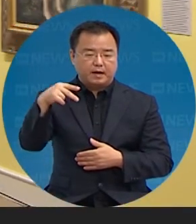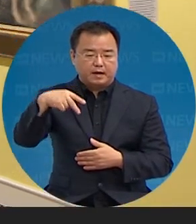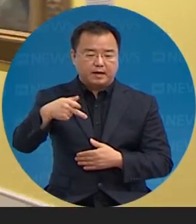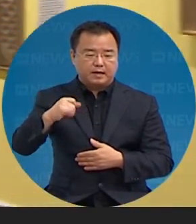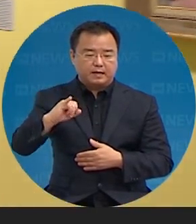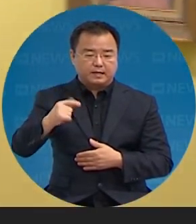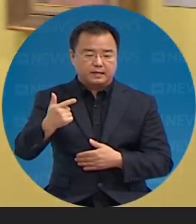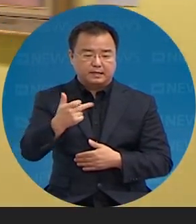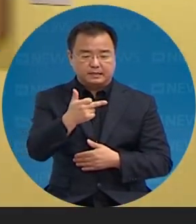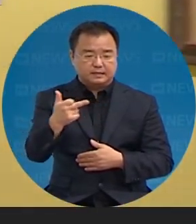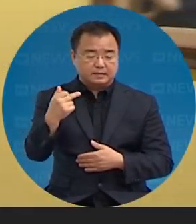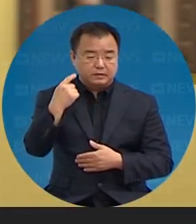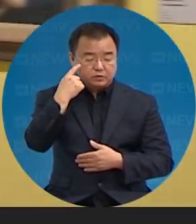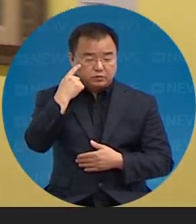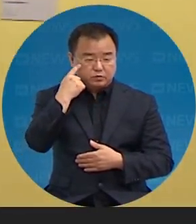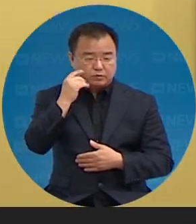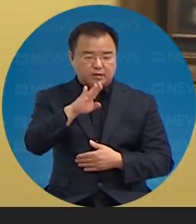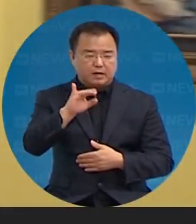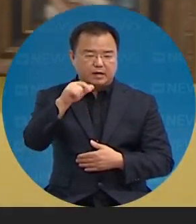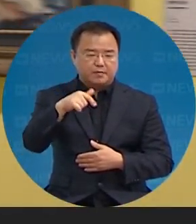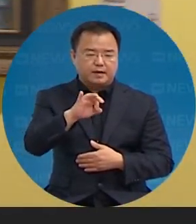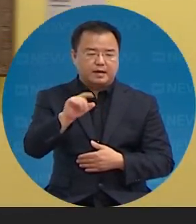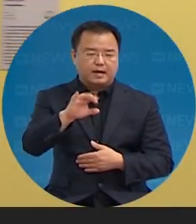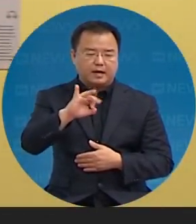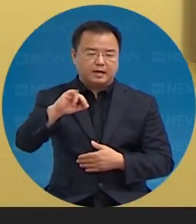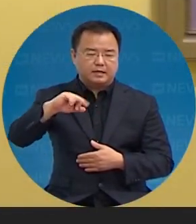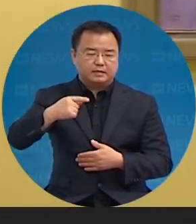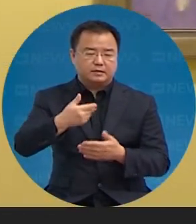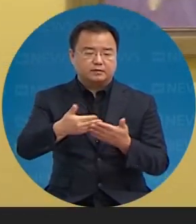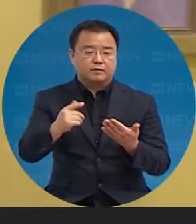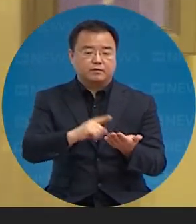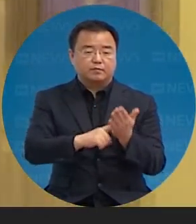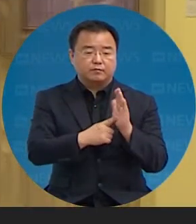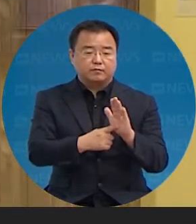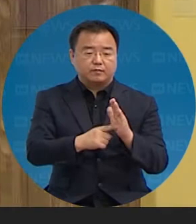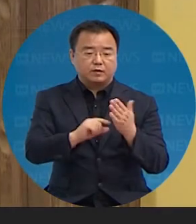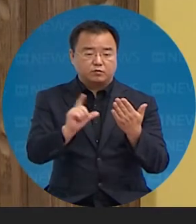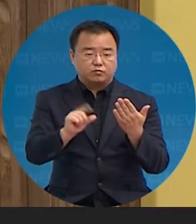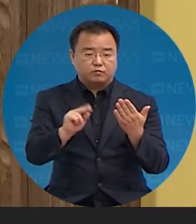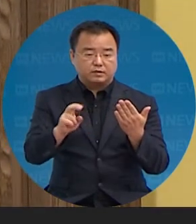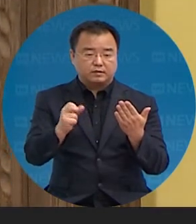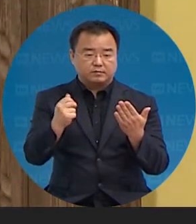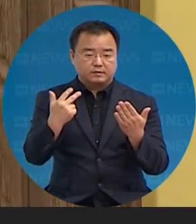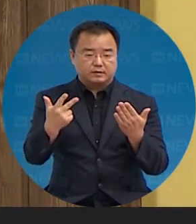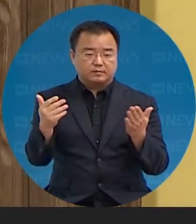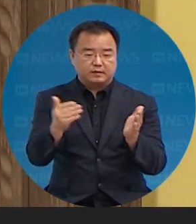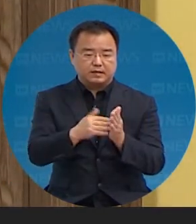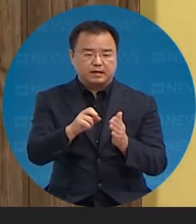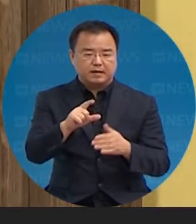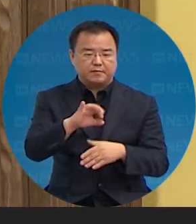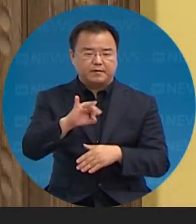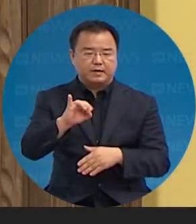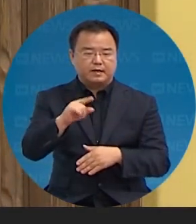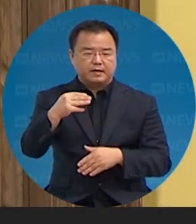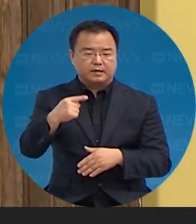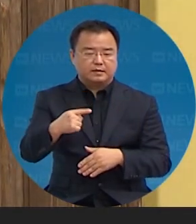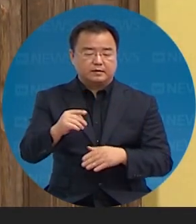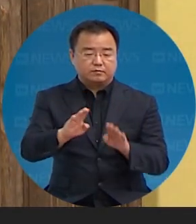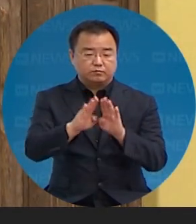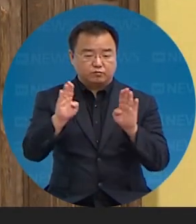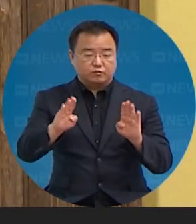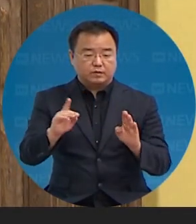빅 아이즈, 마가렛 킨 회고전은 다음 달 27일까지 마이아트 뮤지엄에서 만나볼 수 있습니다.